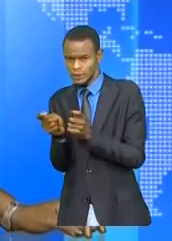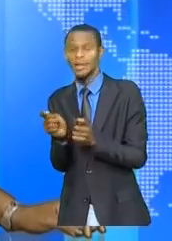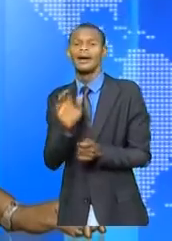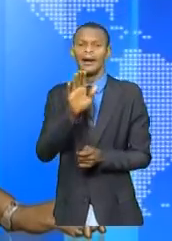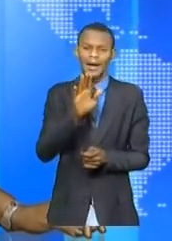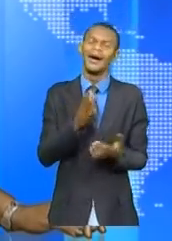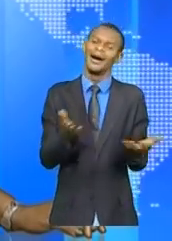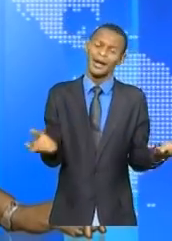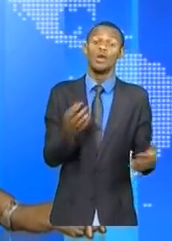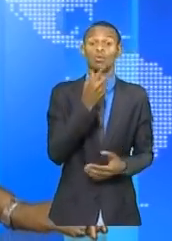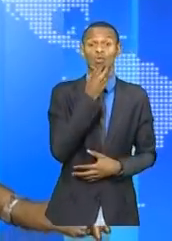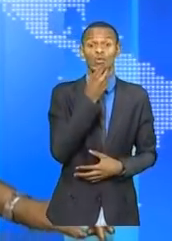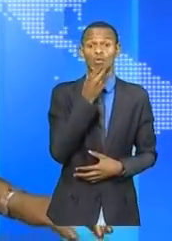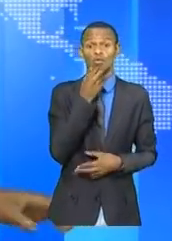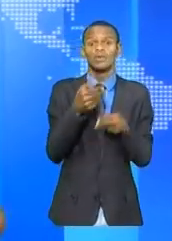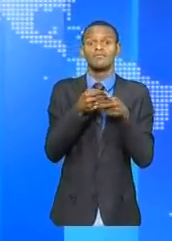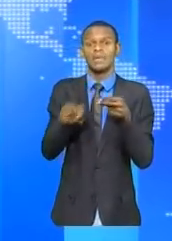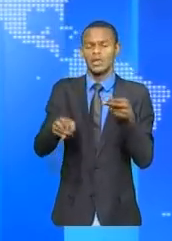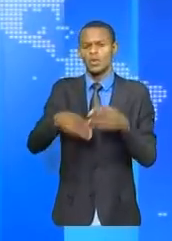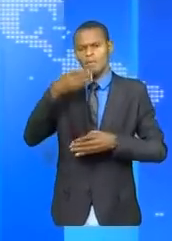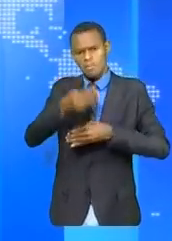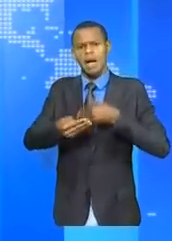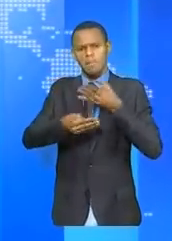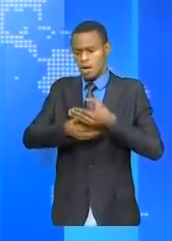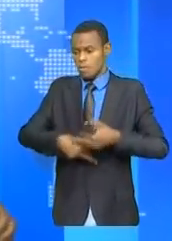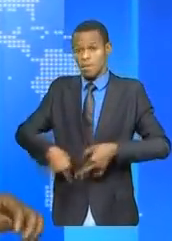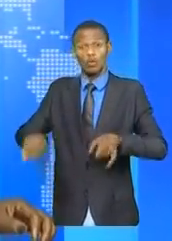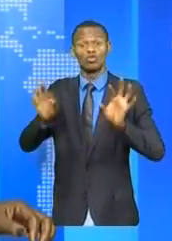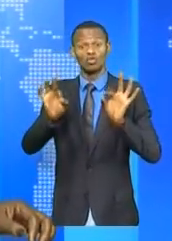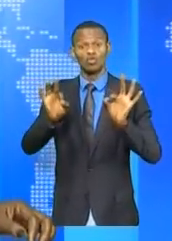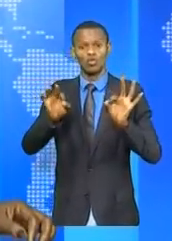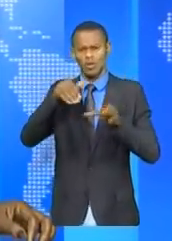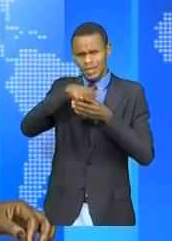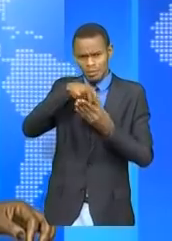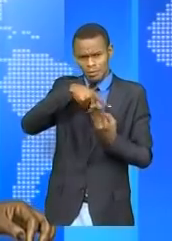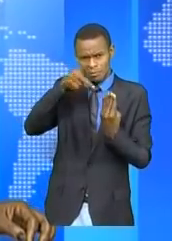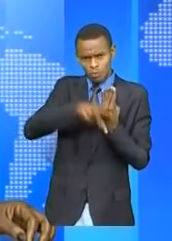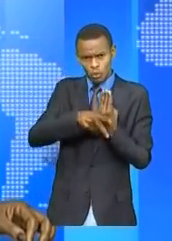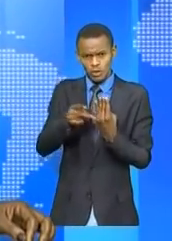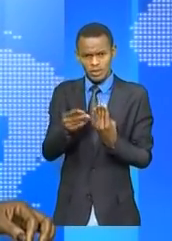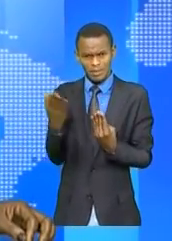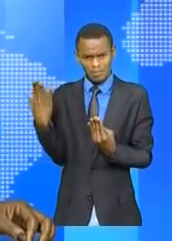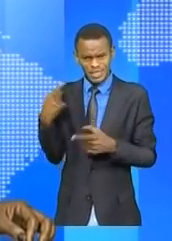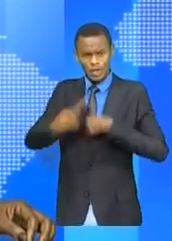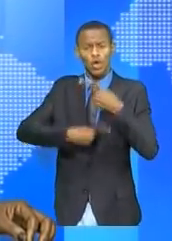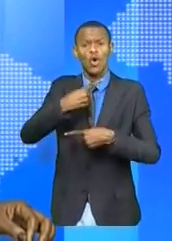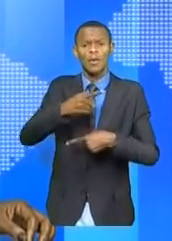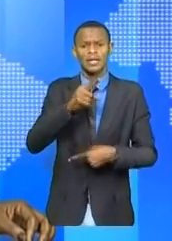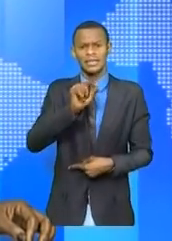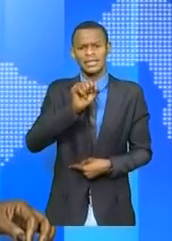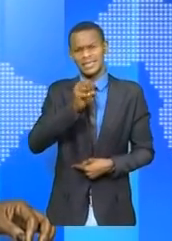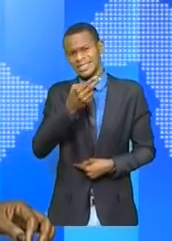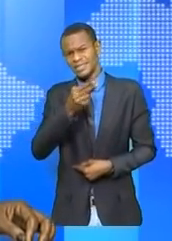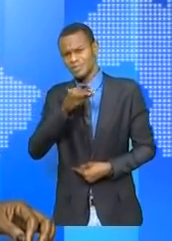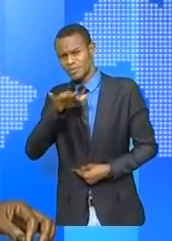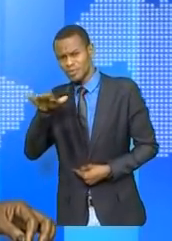robe dans le cadre du projet pilote dénommé Chilegelou, initié par le chef de l'État. Le conseiller principal du président de la République en